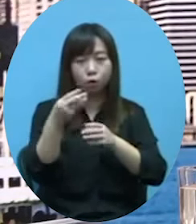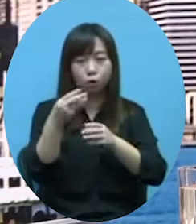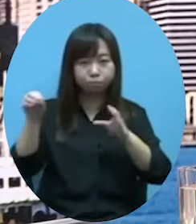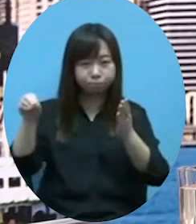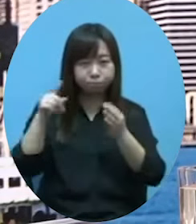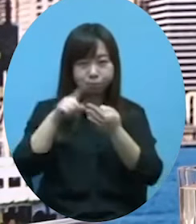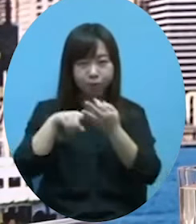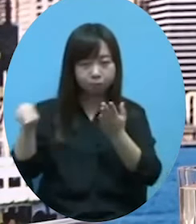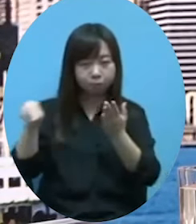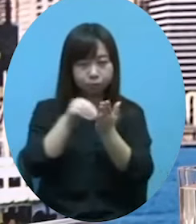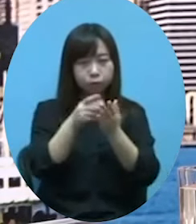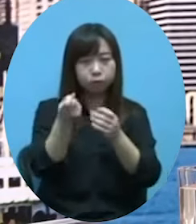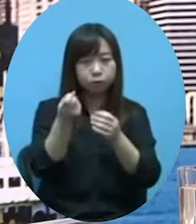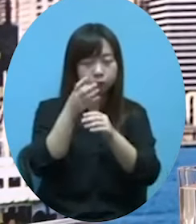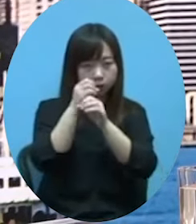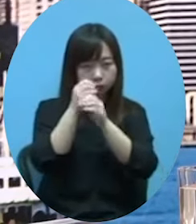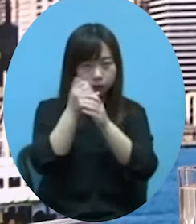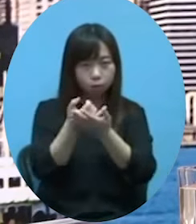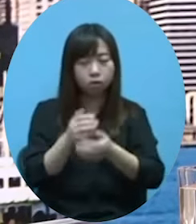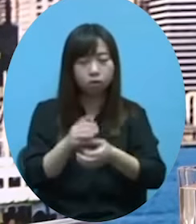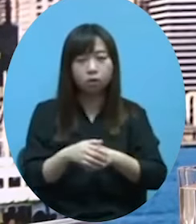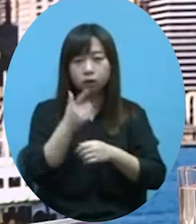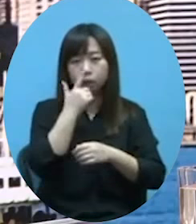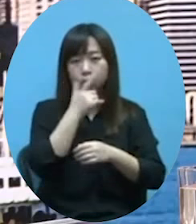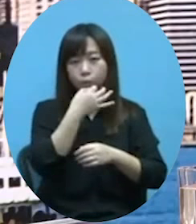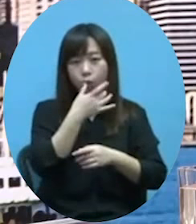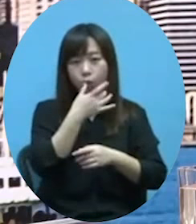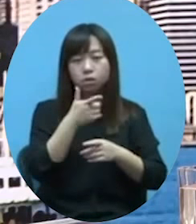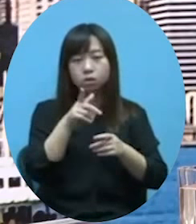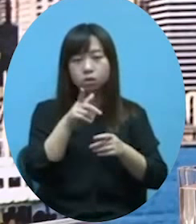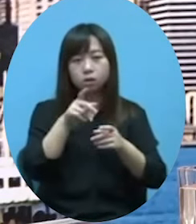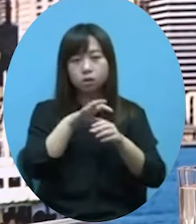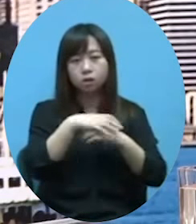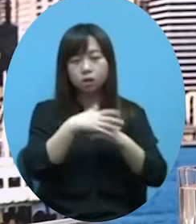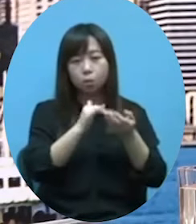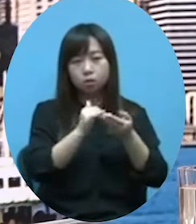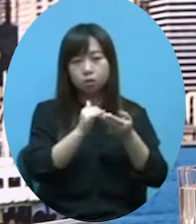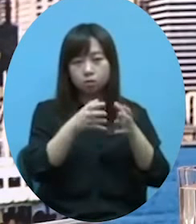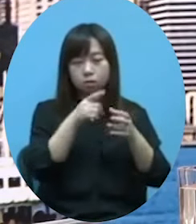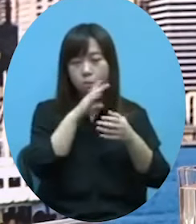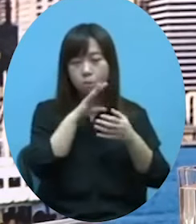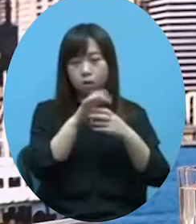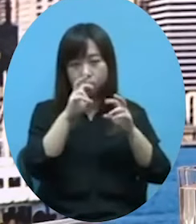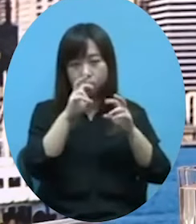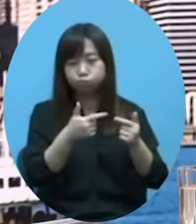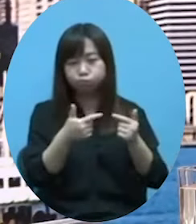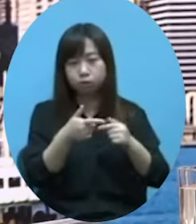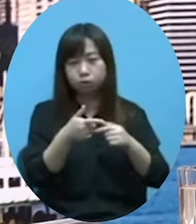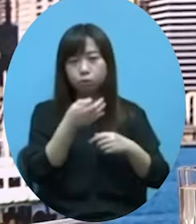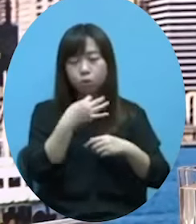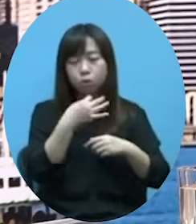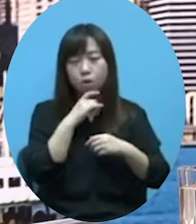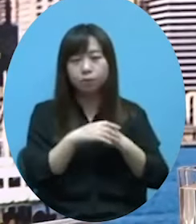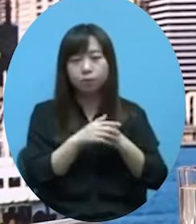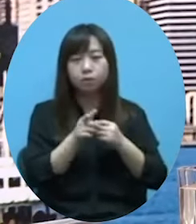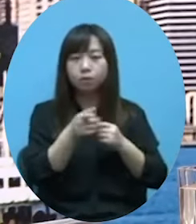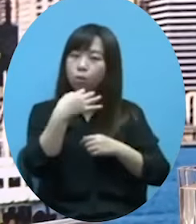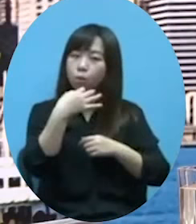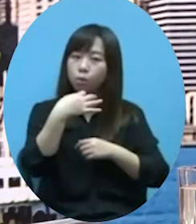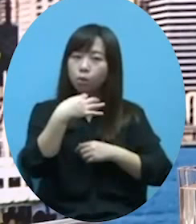研究本身那種藥除了西偉本身都是一個研究當中的藥物對於